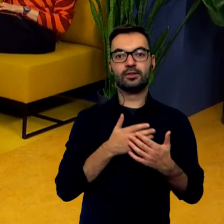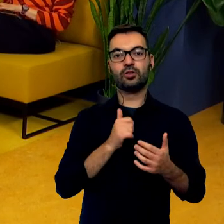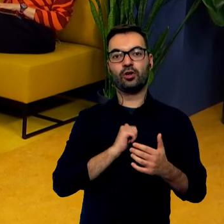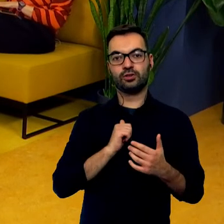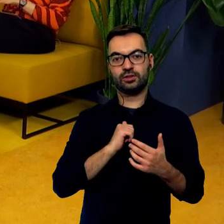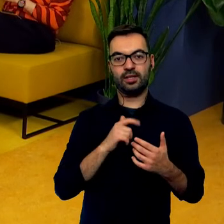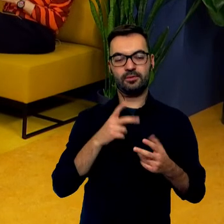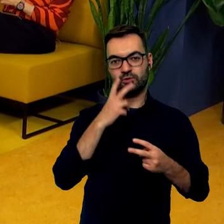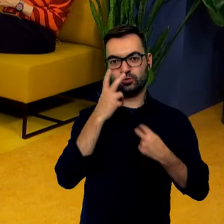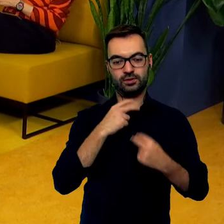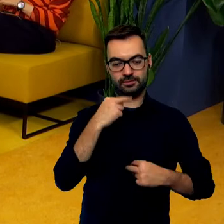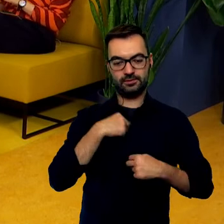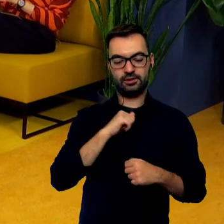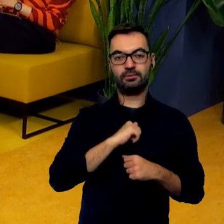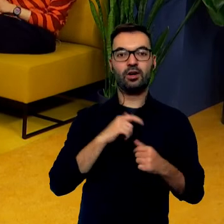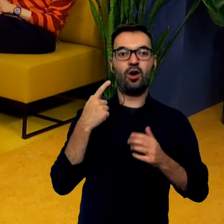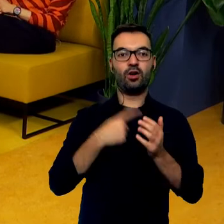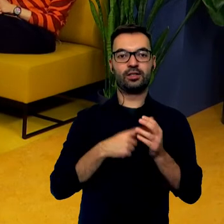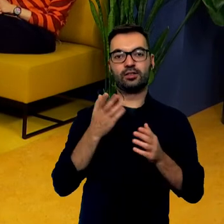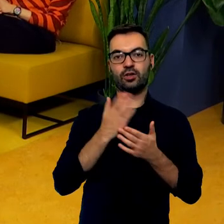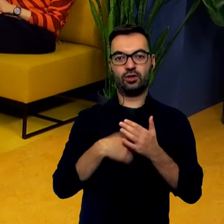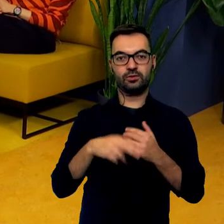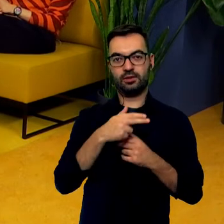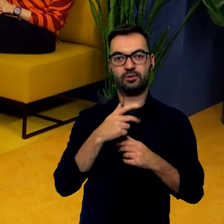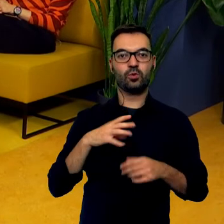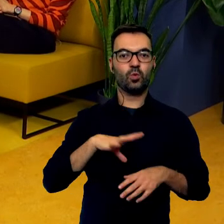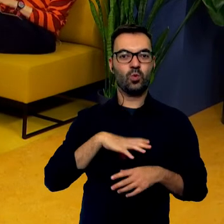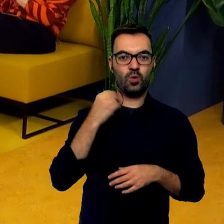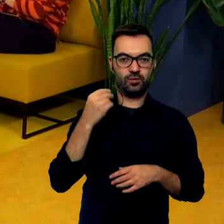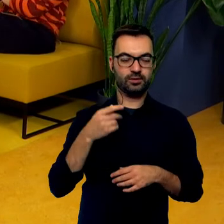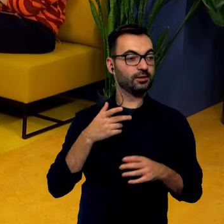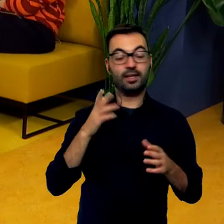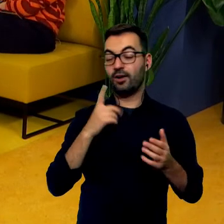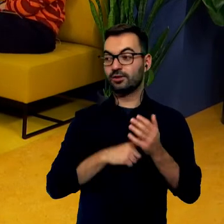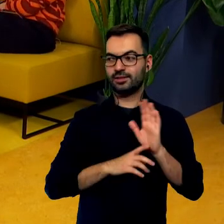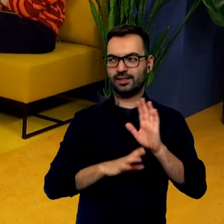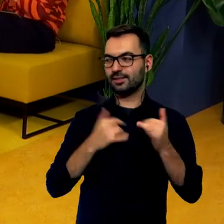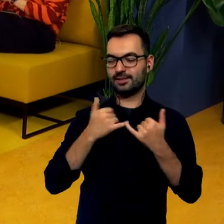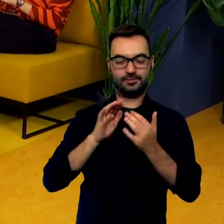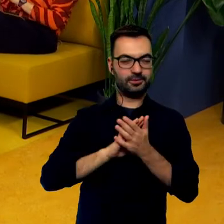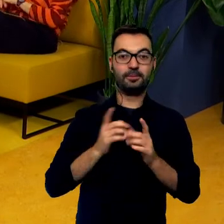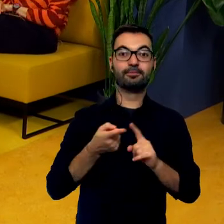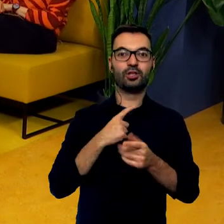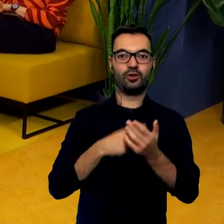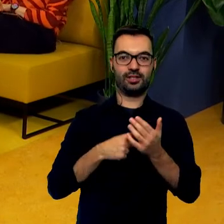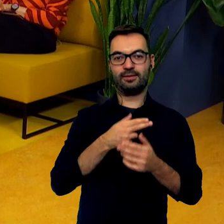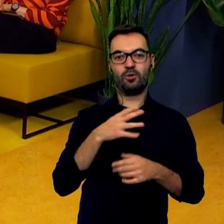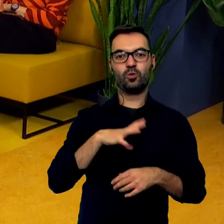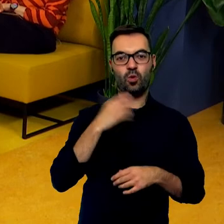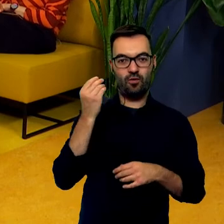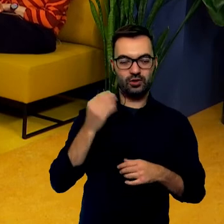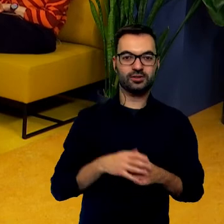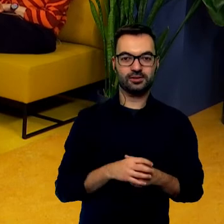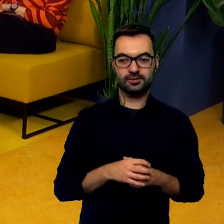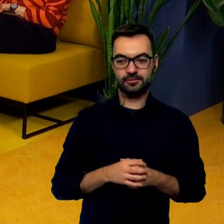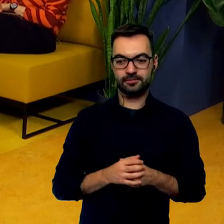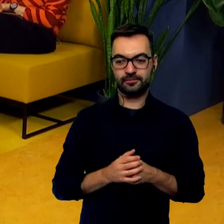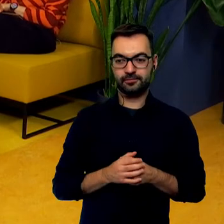do siebie i też ten ostatni rozdział o duchowości, na który w końcu, nie, ostatni jest o czym innym, przedostatni jest o duchowości,